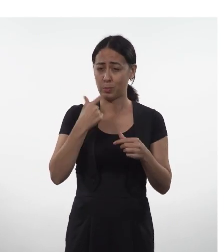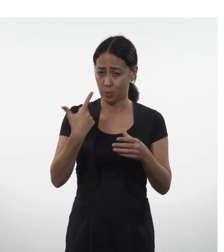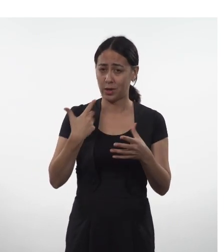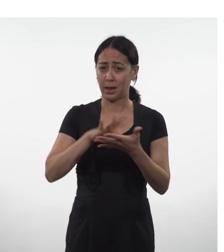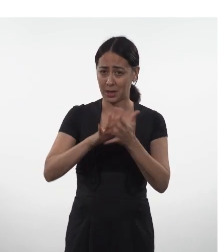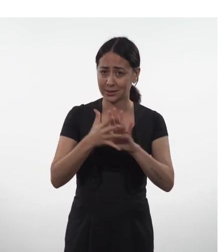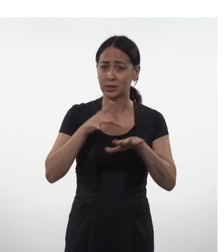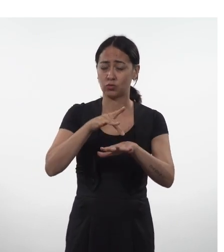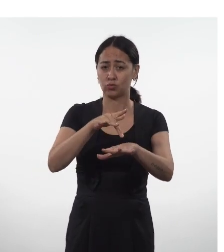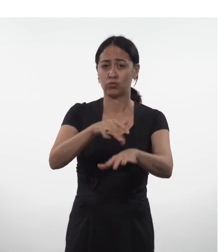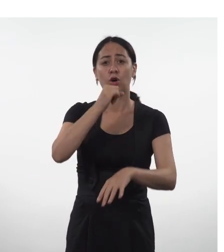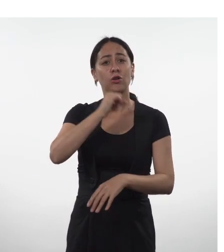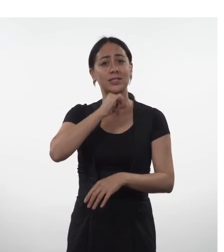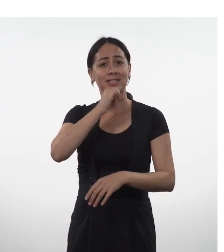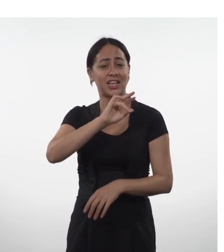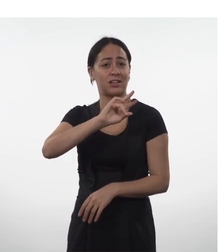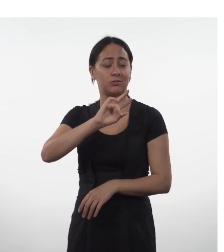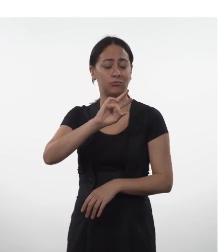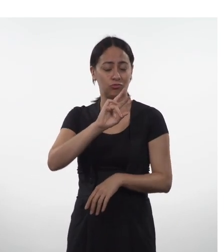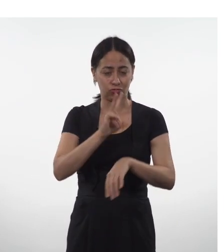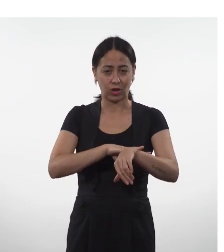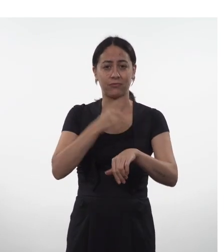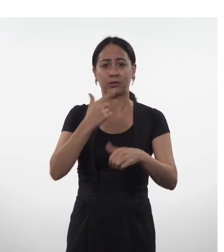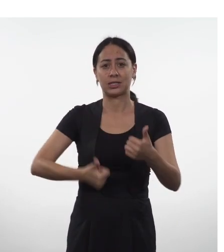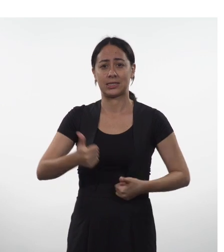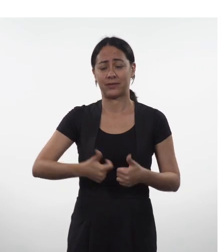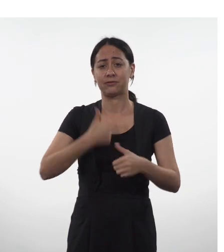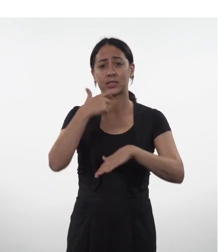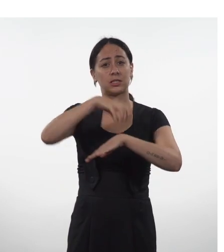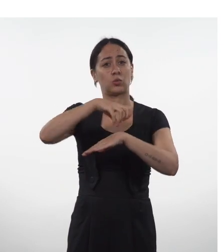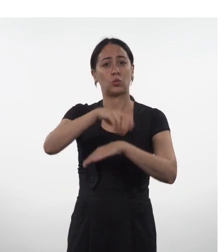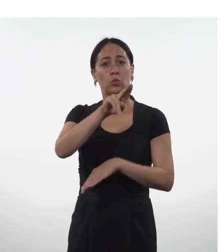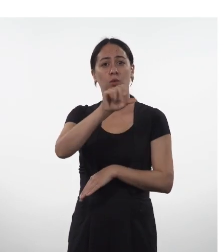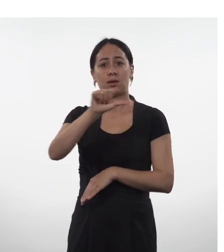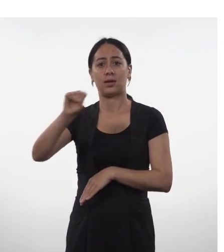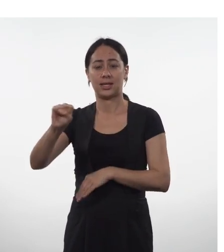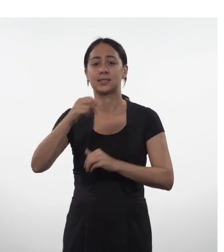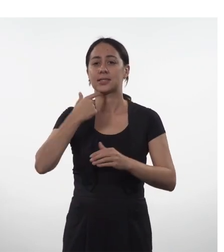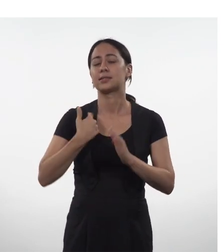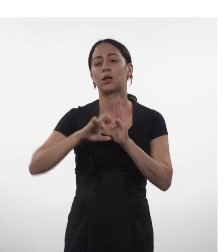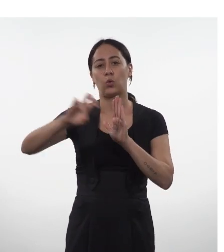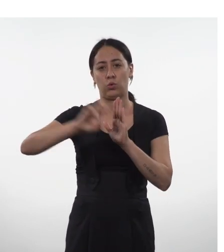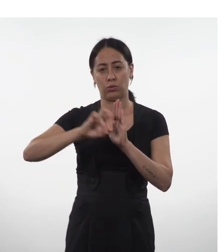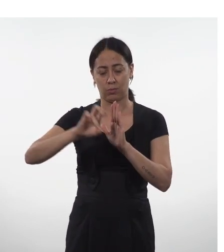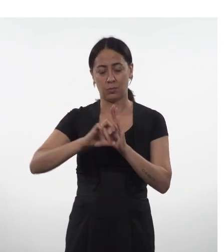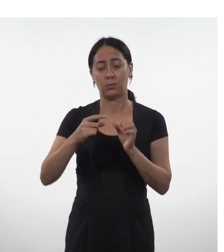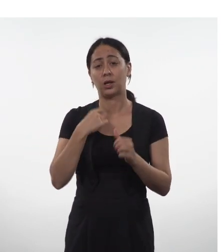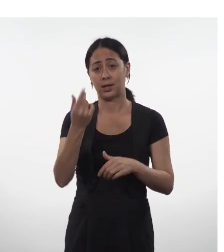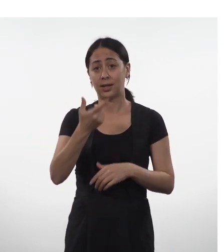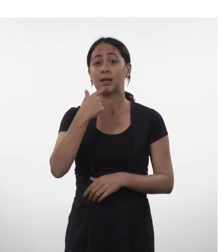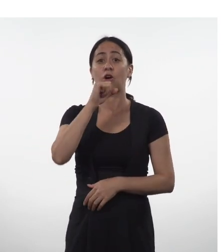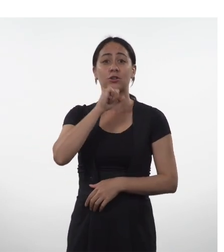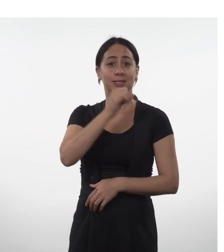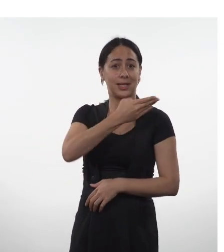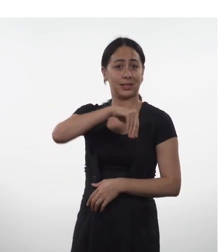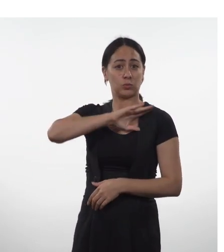sujet, ancien chef de service de l'unité d'accueil et de soins des sourds au CHU de Grenoble-Alpes et vous êtes ancien responsable du